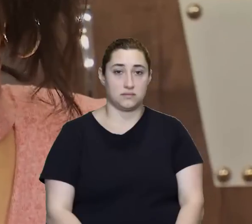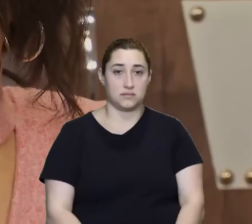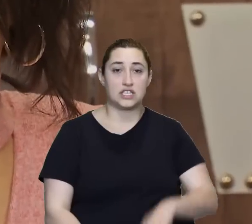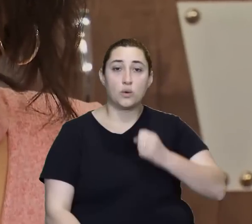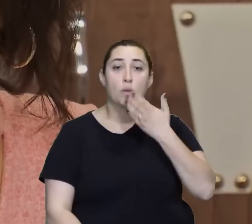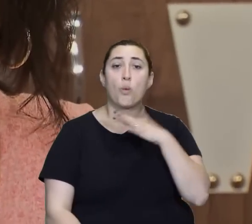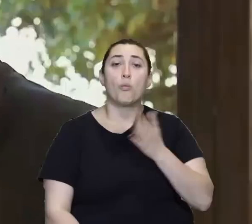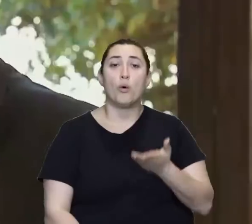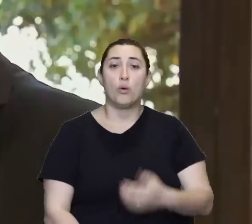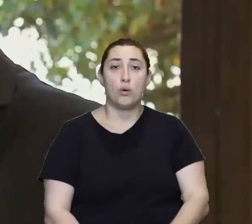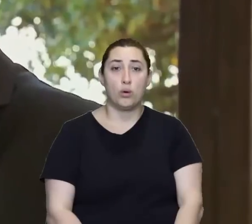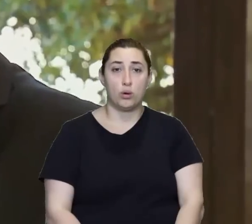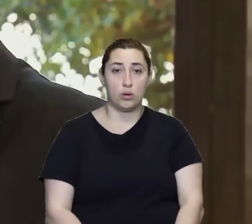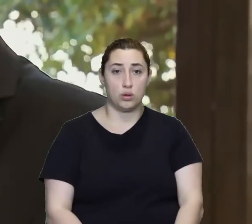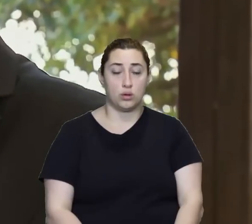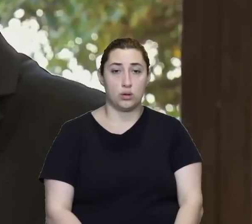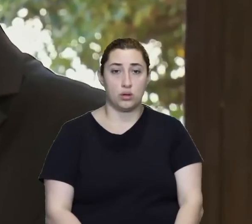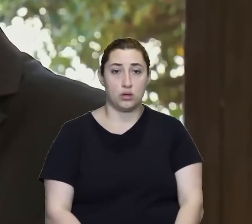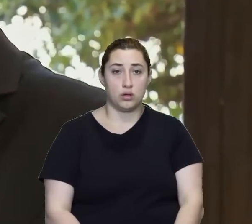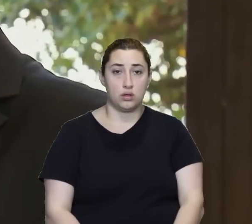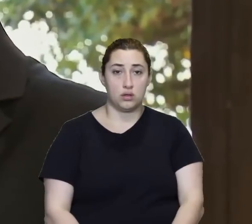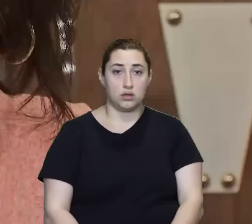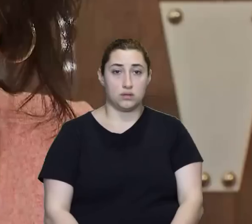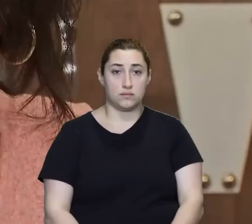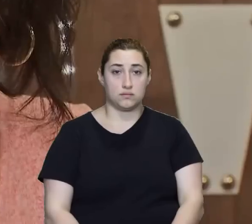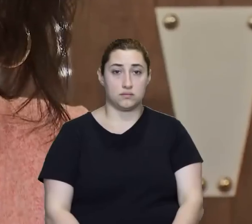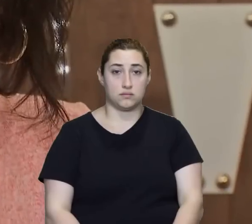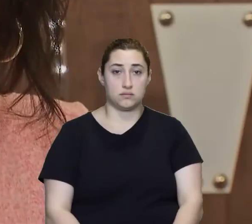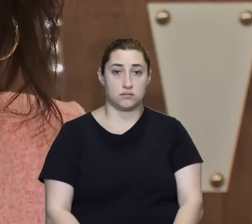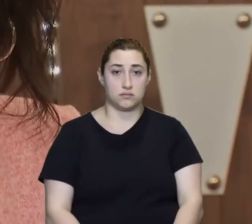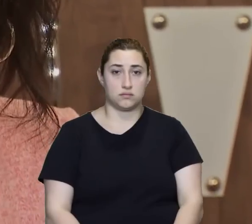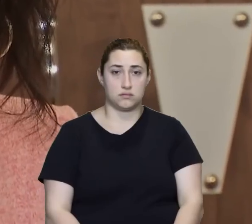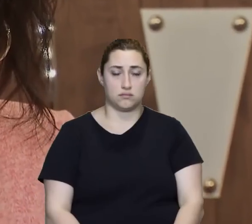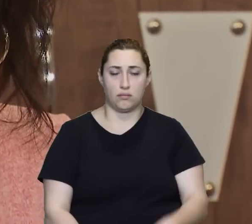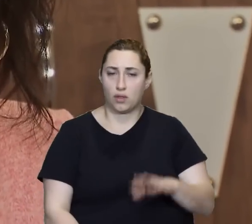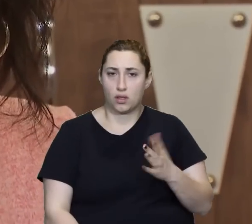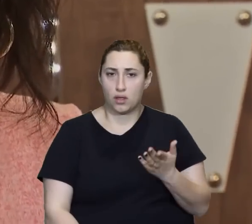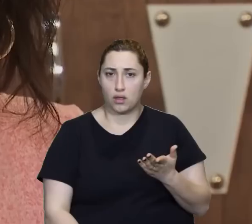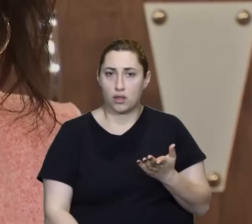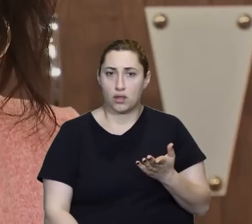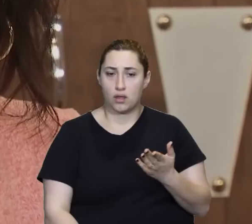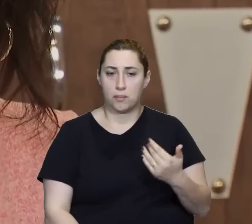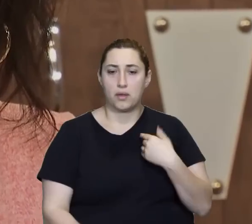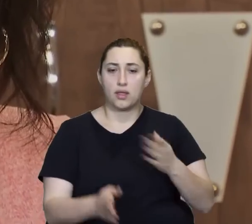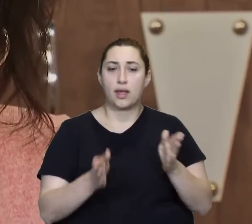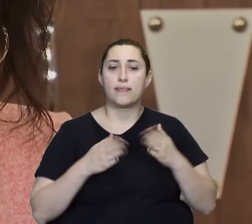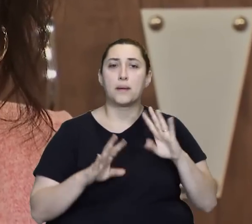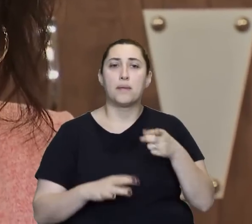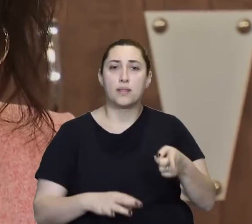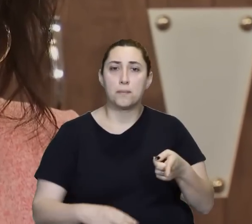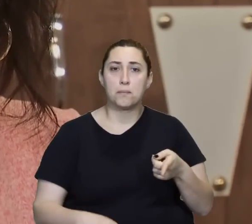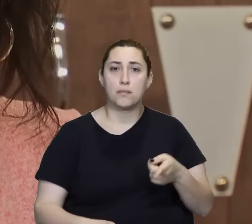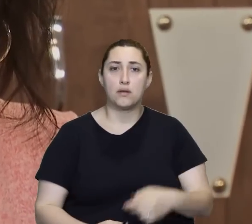Yok mu çikolata falan? Beton yok diye kafa kaldırdı, telefonuyla oynuyor. Bana getirmedi mi yani?